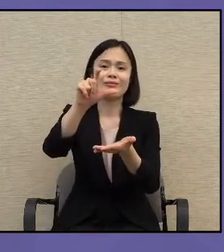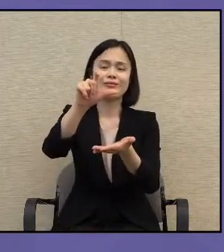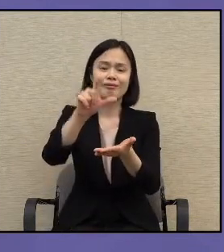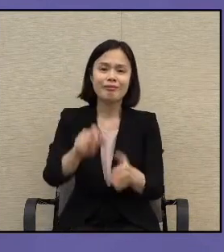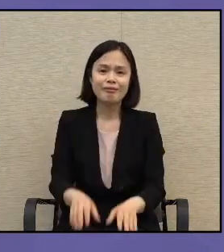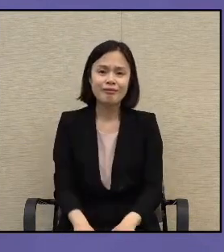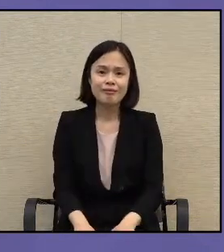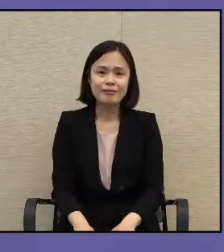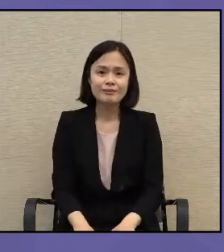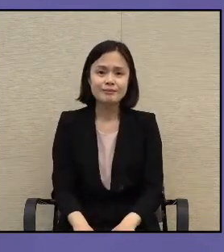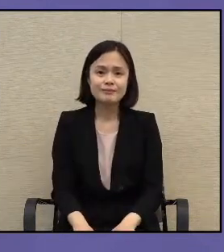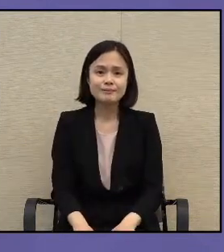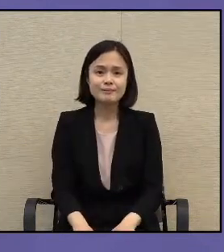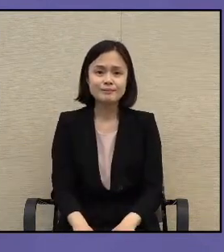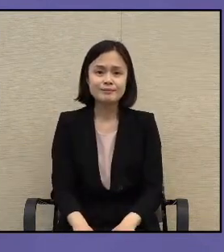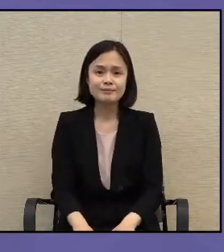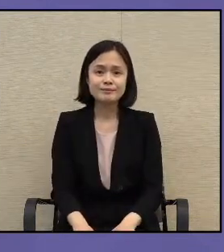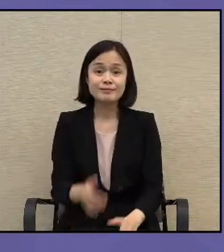이런